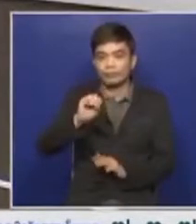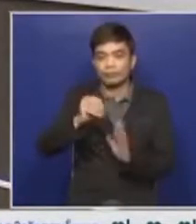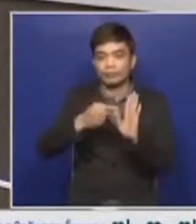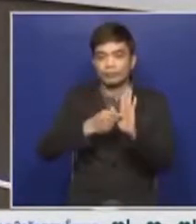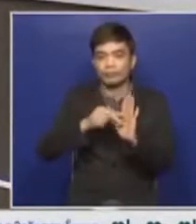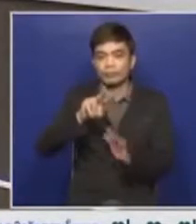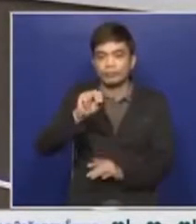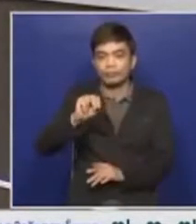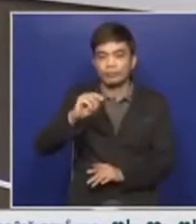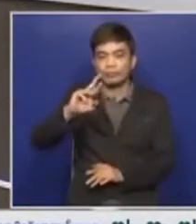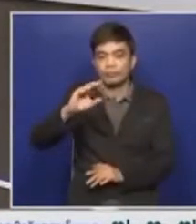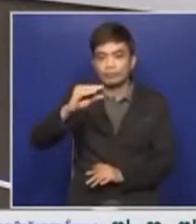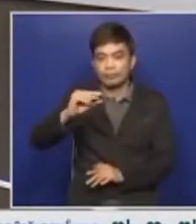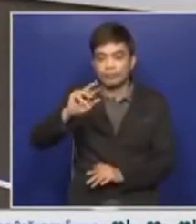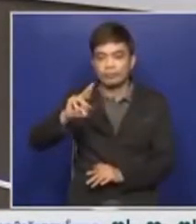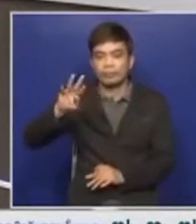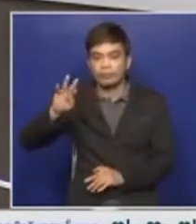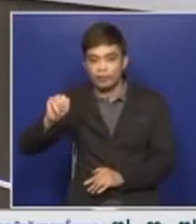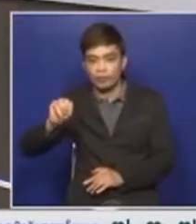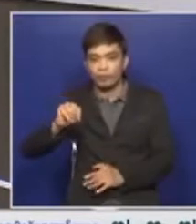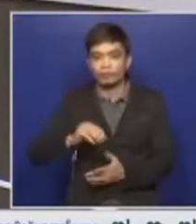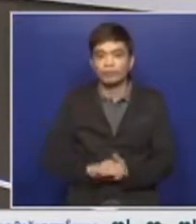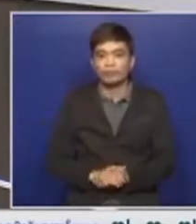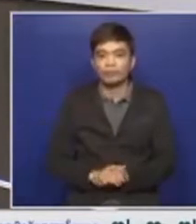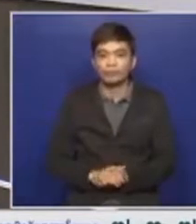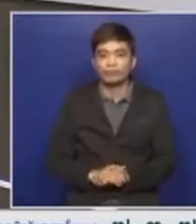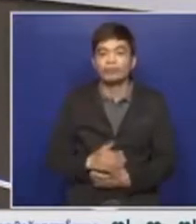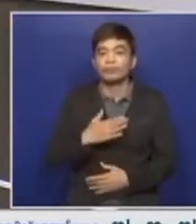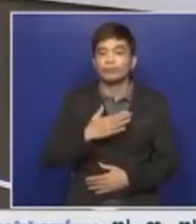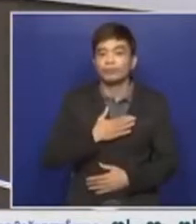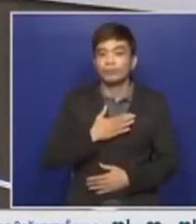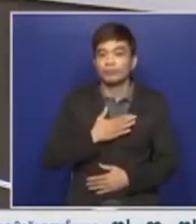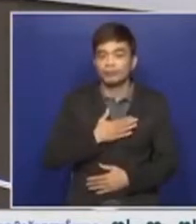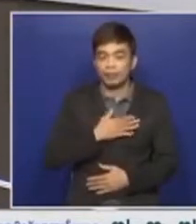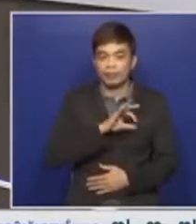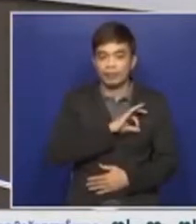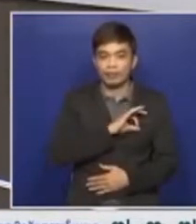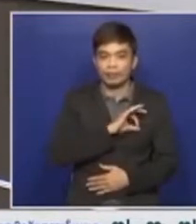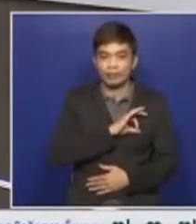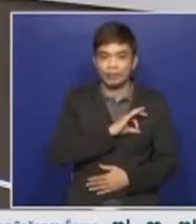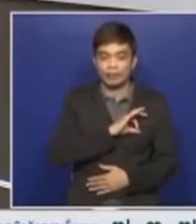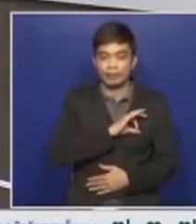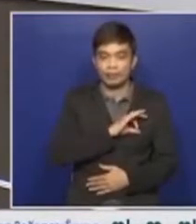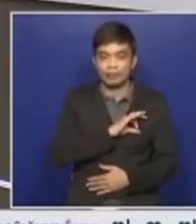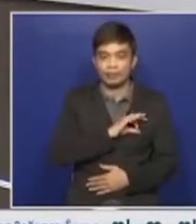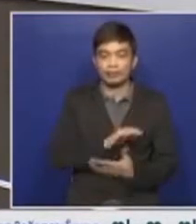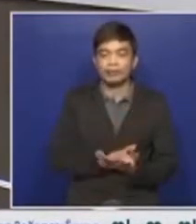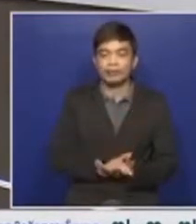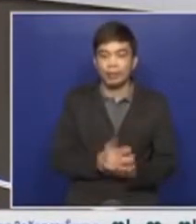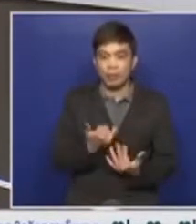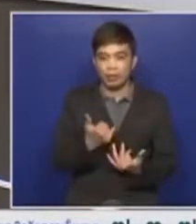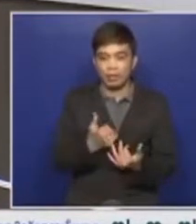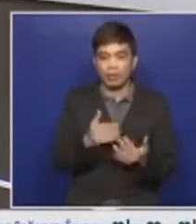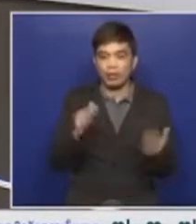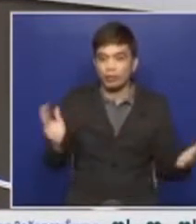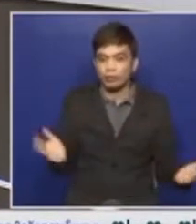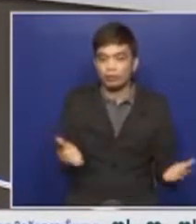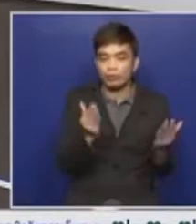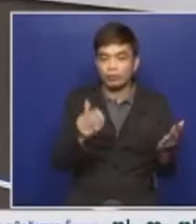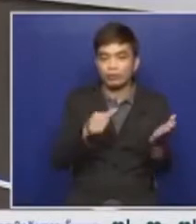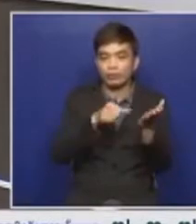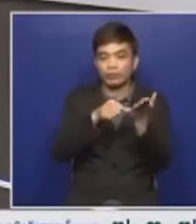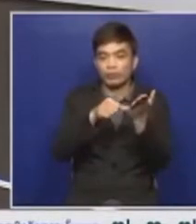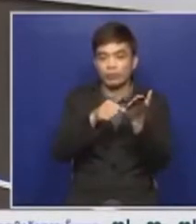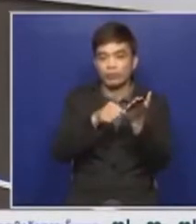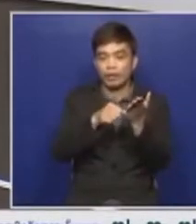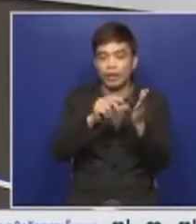ในสมัครในฐานะสมาชิกรัฐสภาก่อนที่ปลายสรุปมติแก้ไขเพิ่มเติมรัฐธรรมนูญ